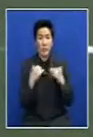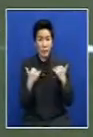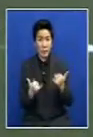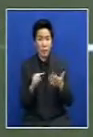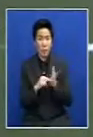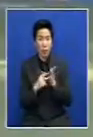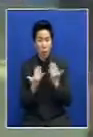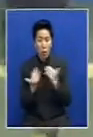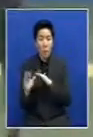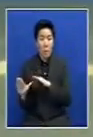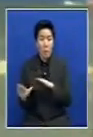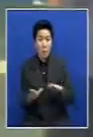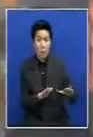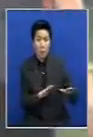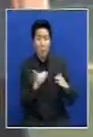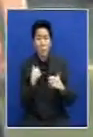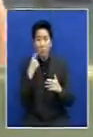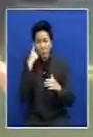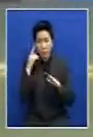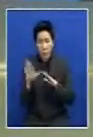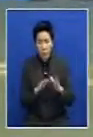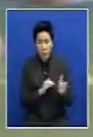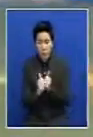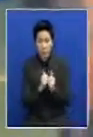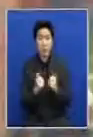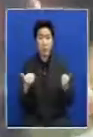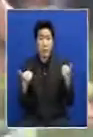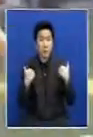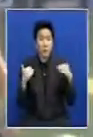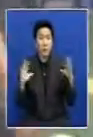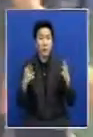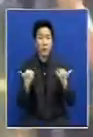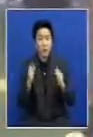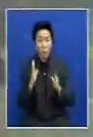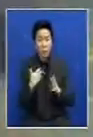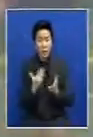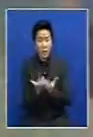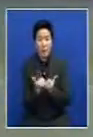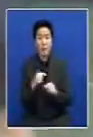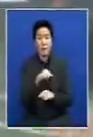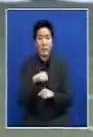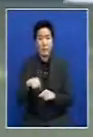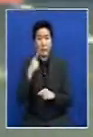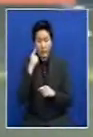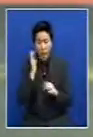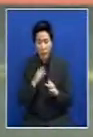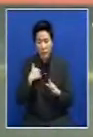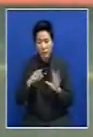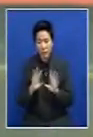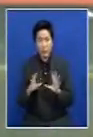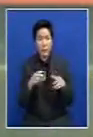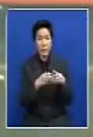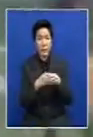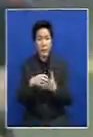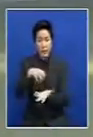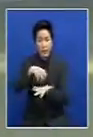รอเช็คความฟิตของมูซาเดมเบเล่ว่าจะพร้อมลงสนามหรือเปล่านะครับแนวรับมีโทมัสแฟมมาเล่นจับคู่กับโทบี้อันเดอร์ไวเรลนะครับ